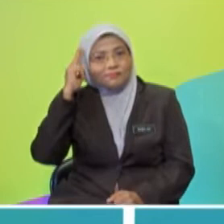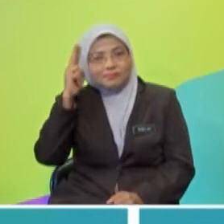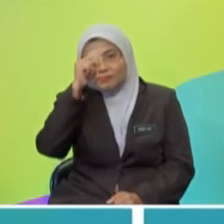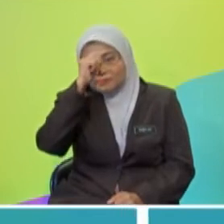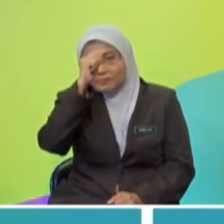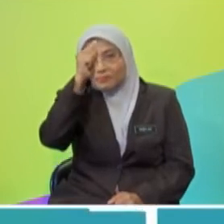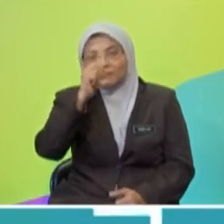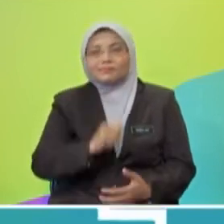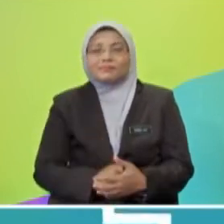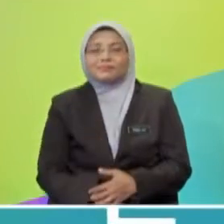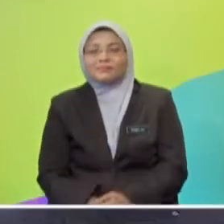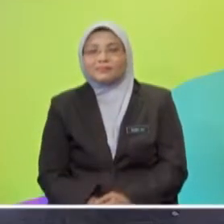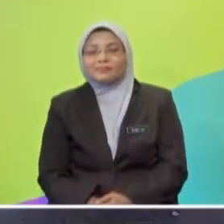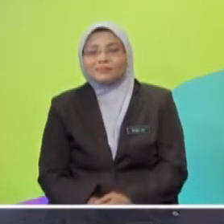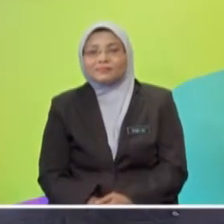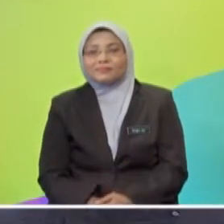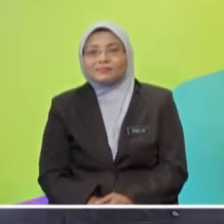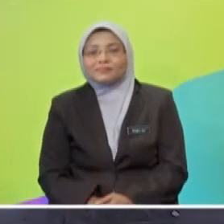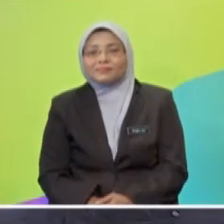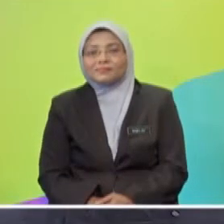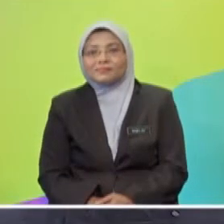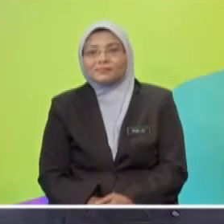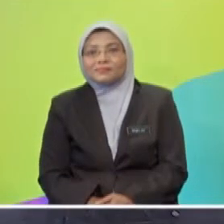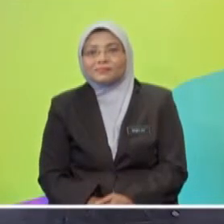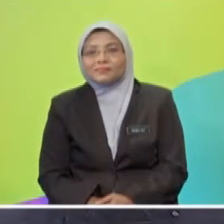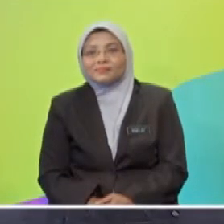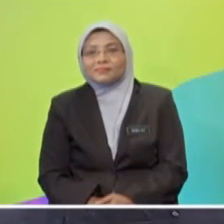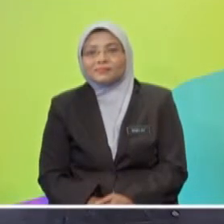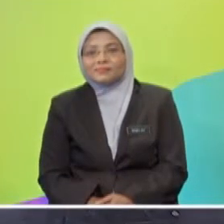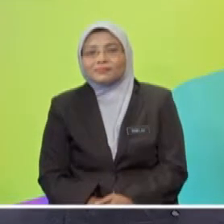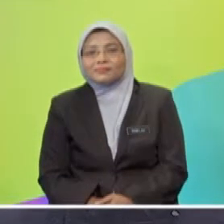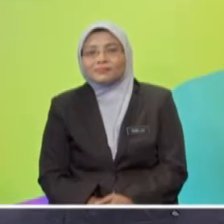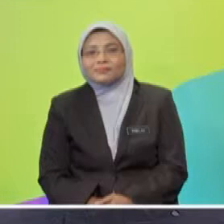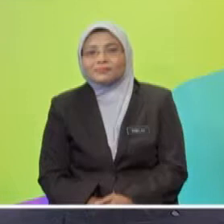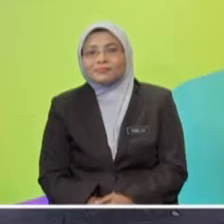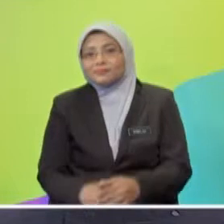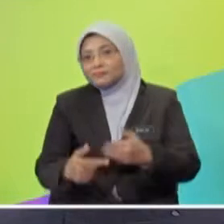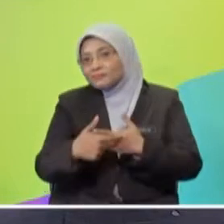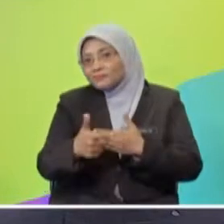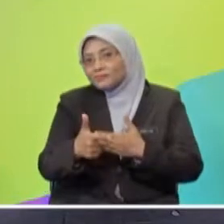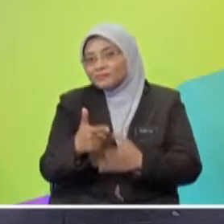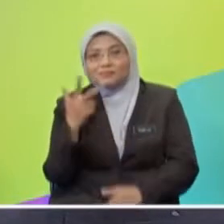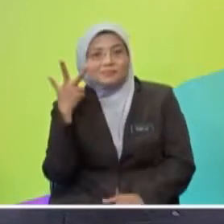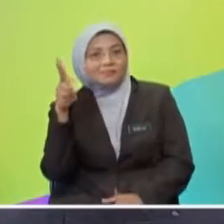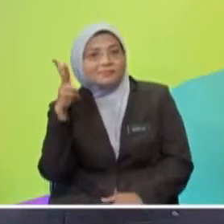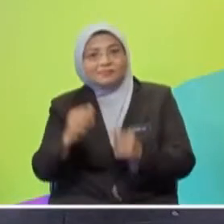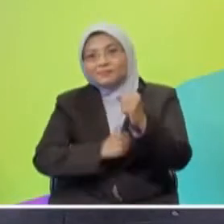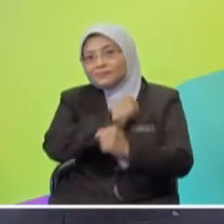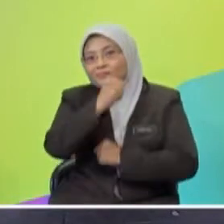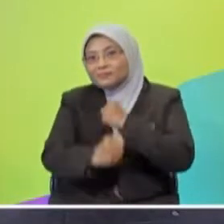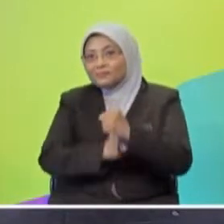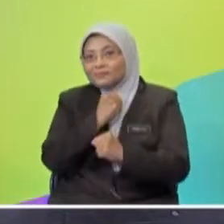Wasallam lepas oleh Rasul 13 tahun nah selepas 13